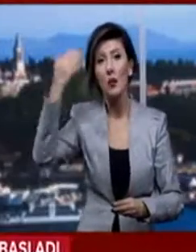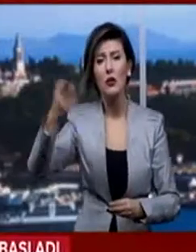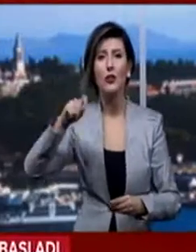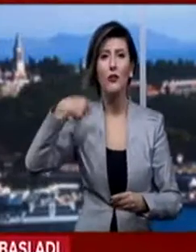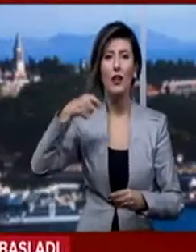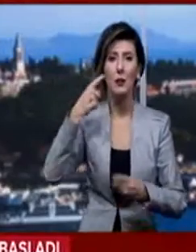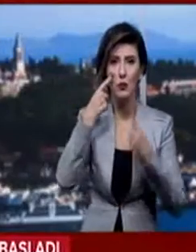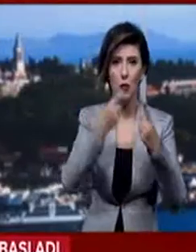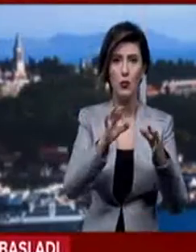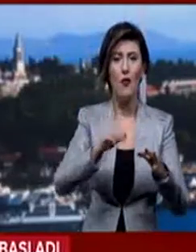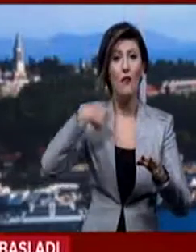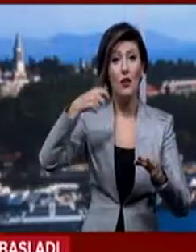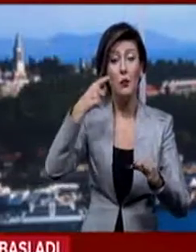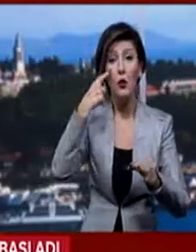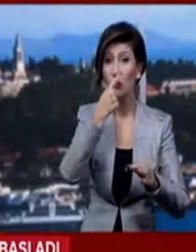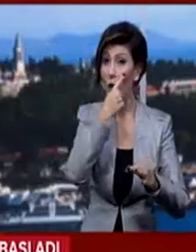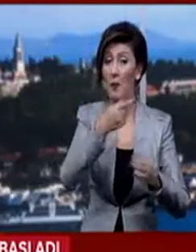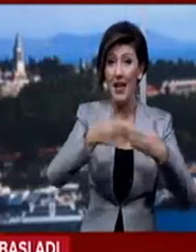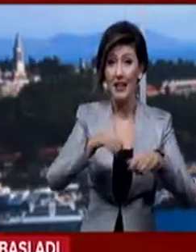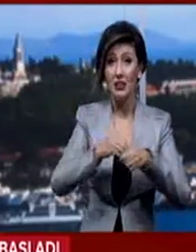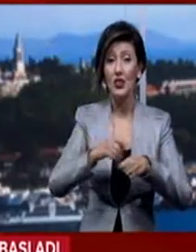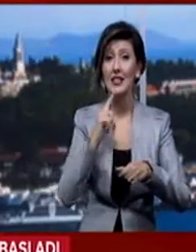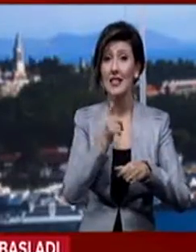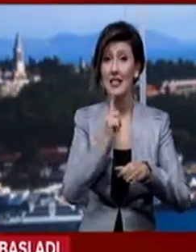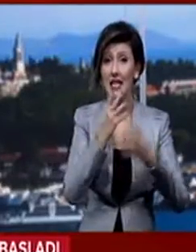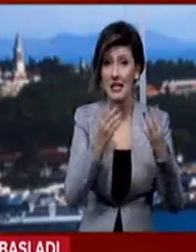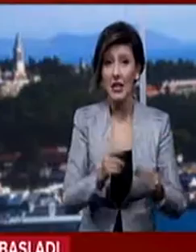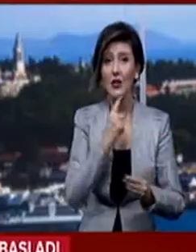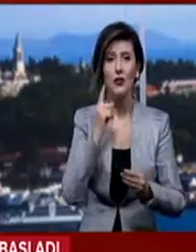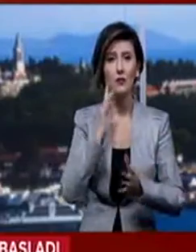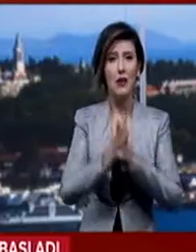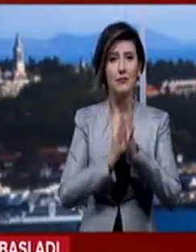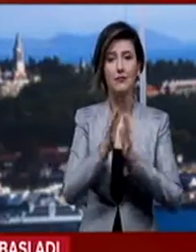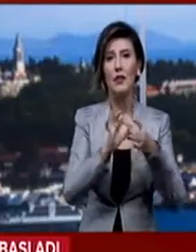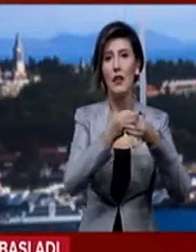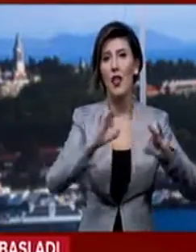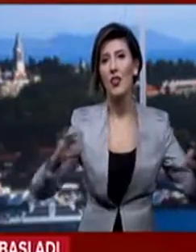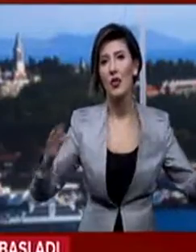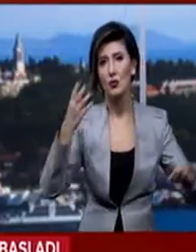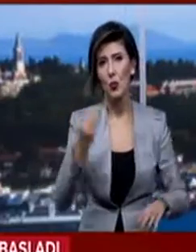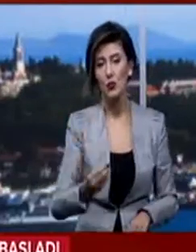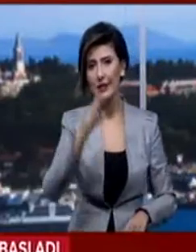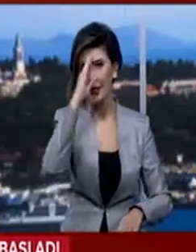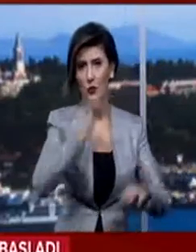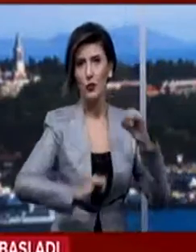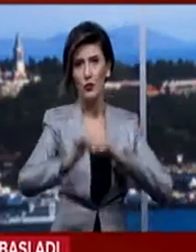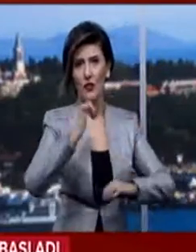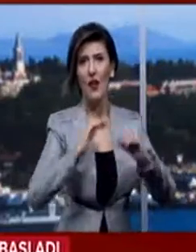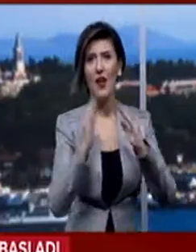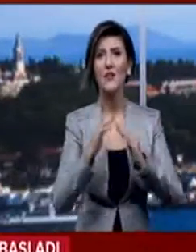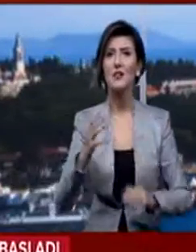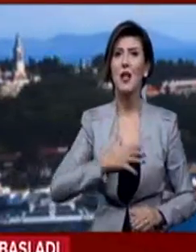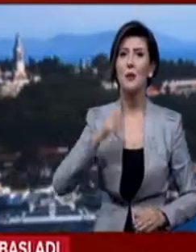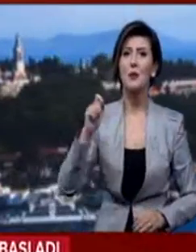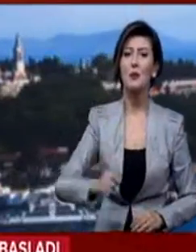gösterilecek. Filmler görme engelliler için sesli betimleme, işitme engelliler için de altyazılı olacak. İstanbul Üniversitesi'nin ev